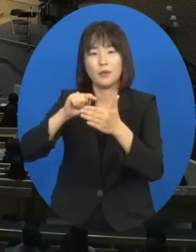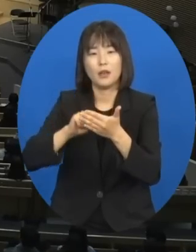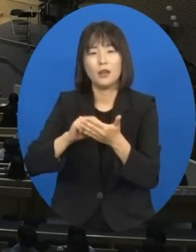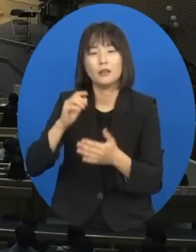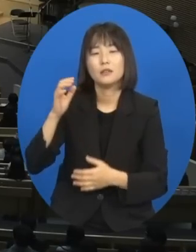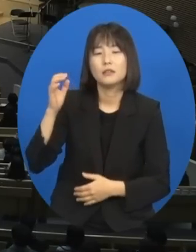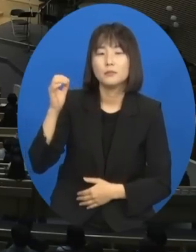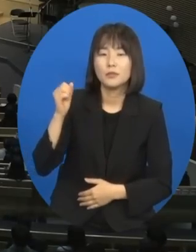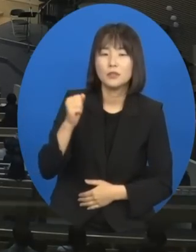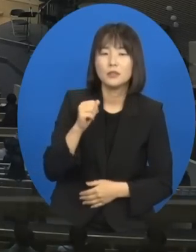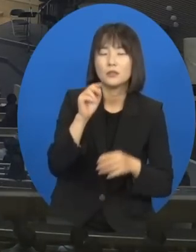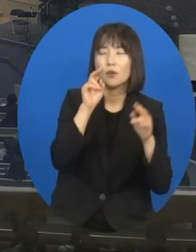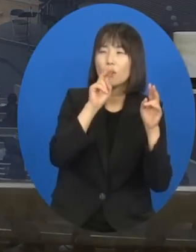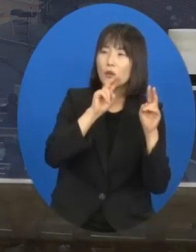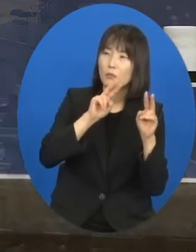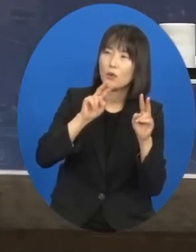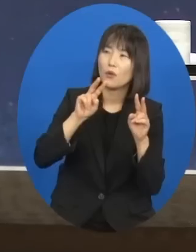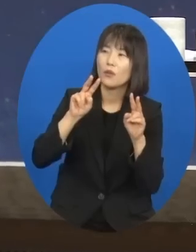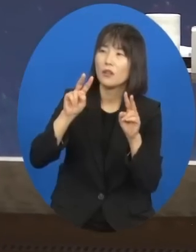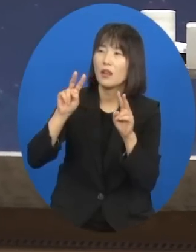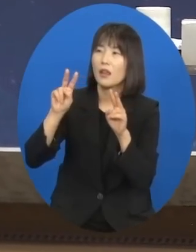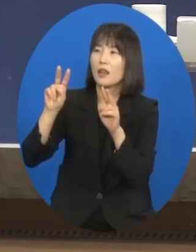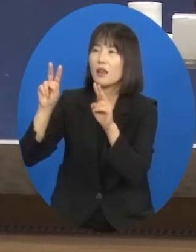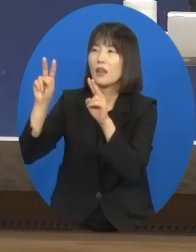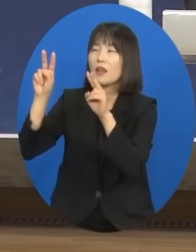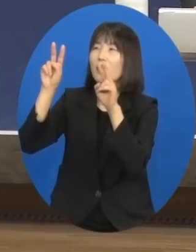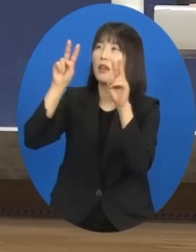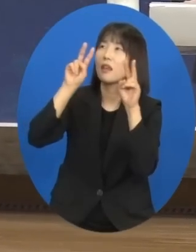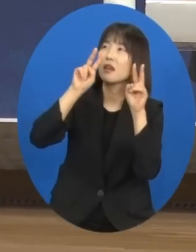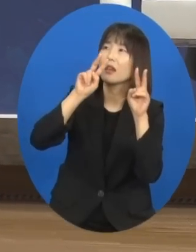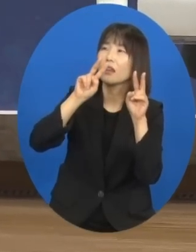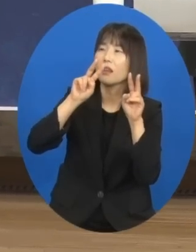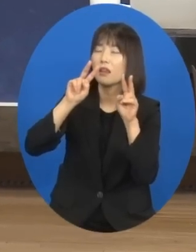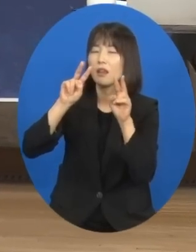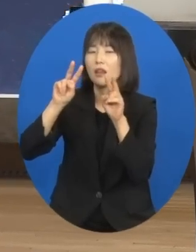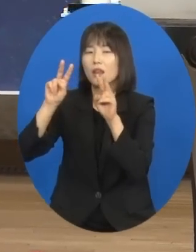성령님 마음으로 보내